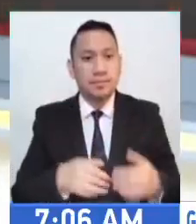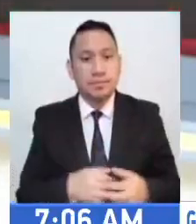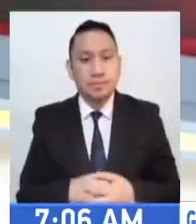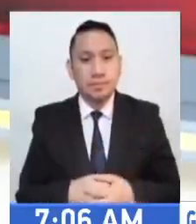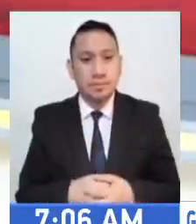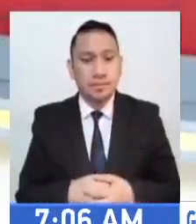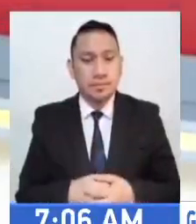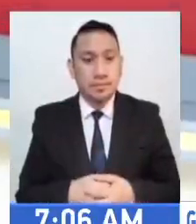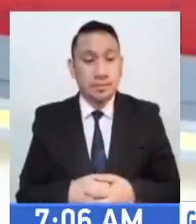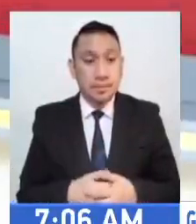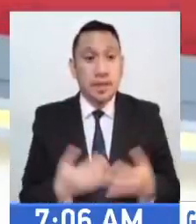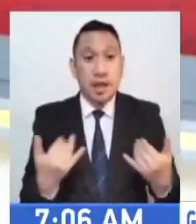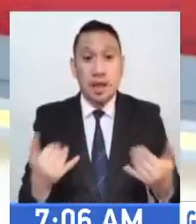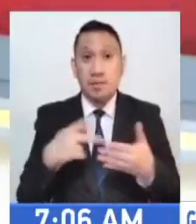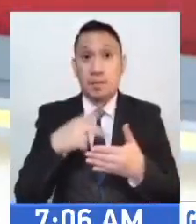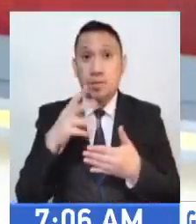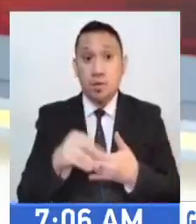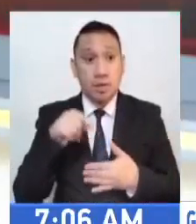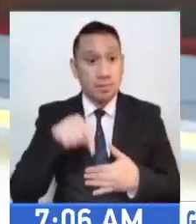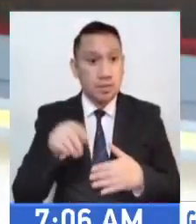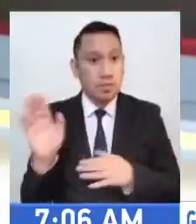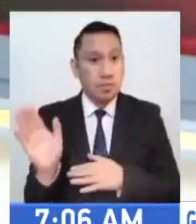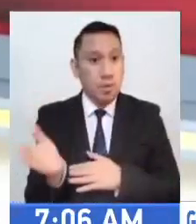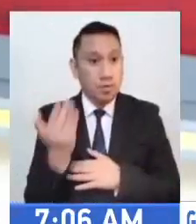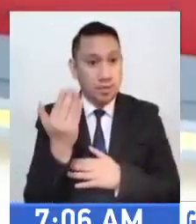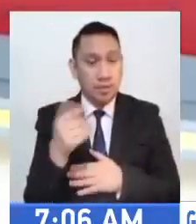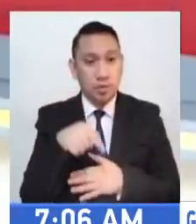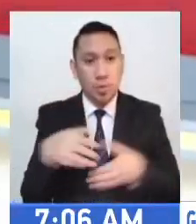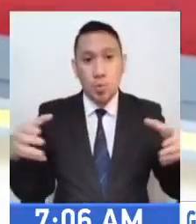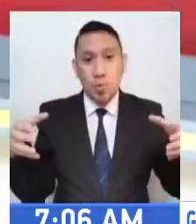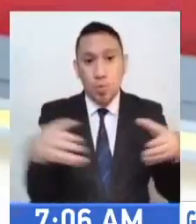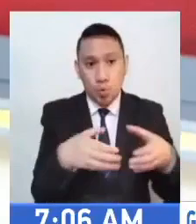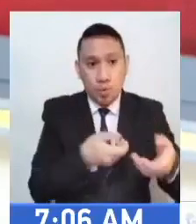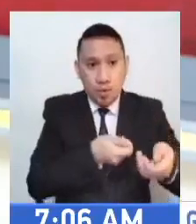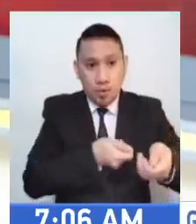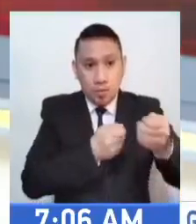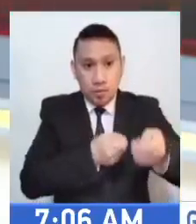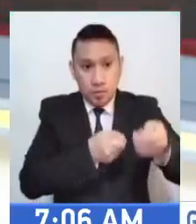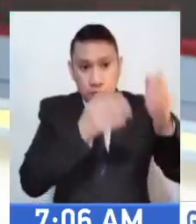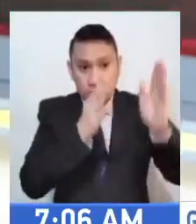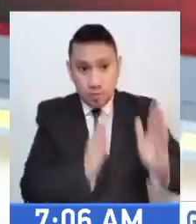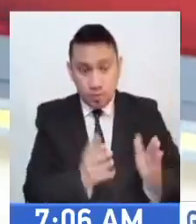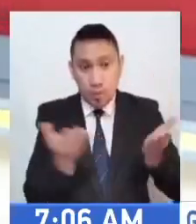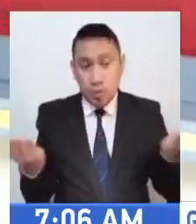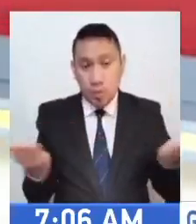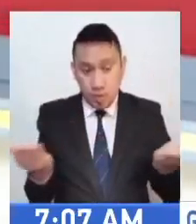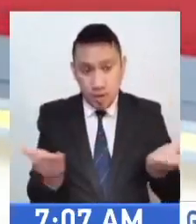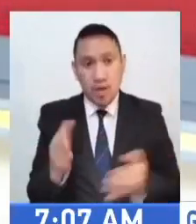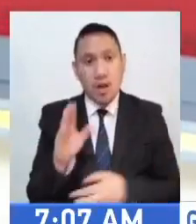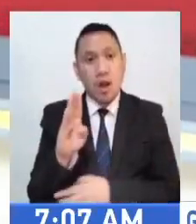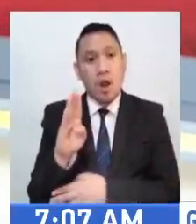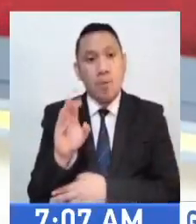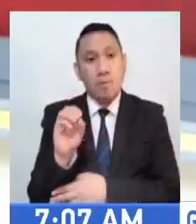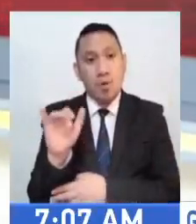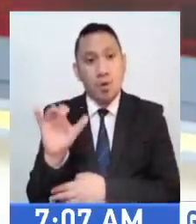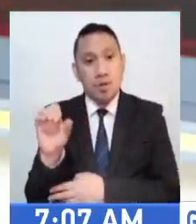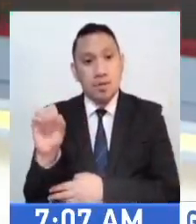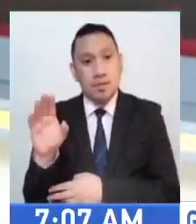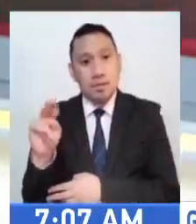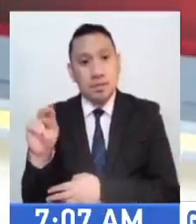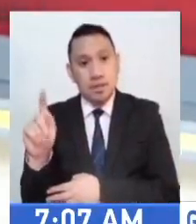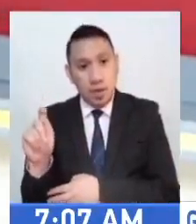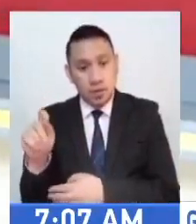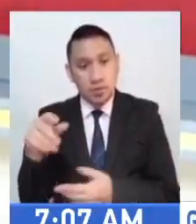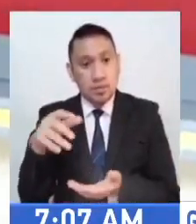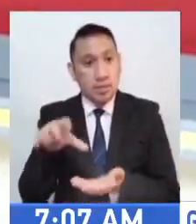Nagsagawa ng programa ngayong umaga ang isang grupo ng mga mangingisda sa Boy Scout Circle sa Quezon City at may panawagan sila kay Pangulong